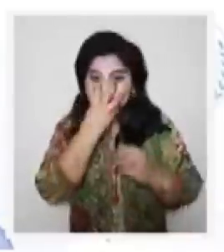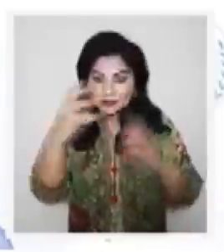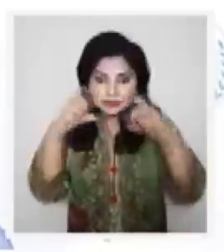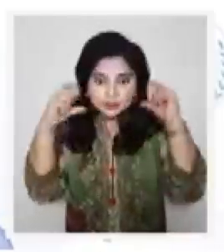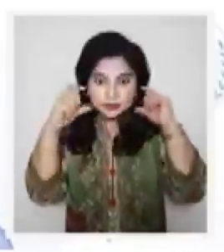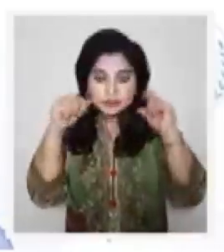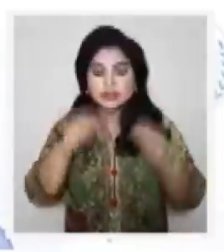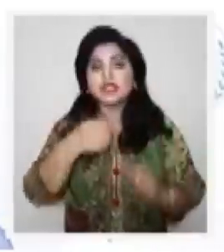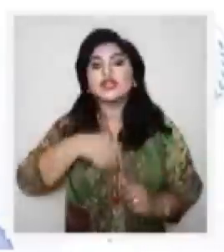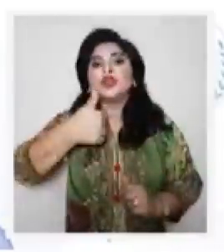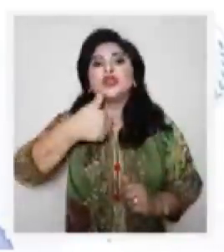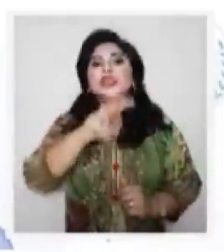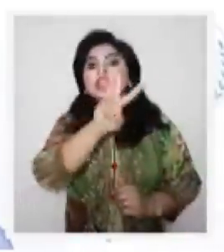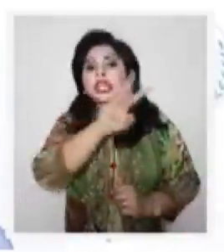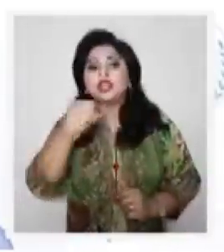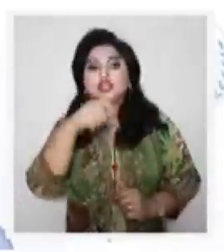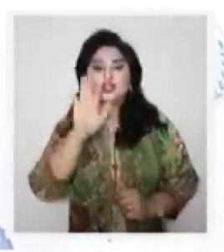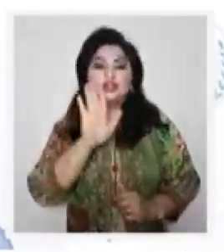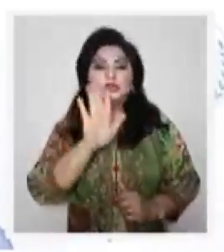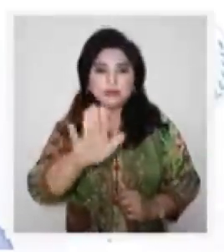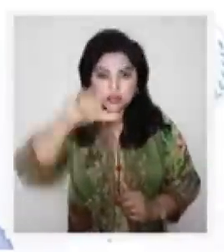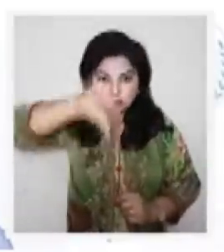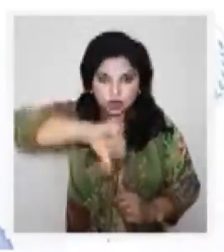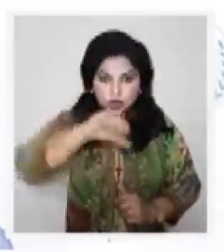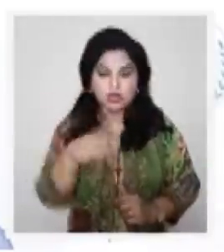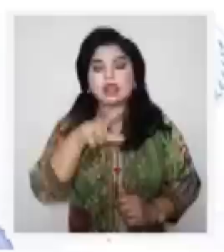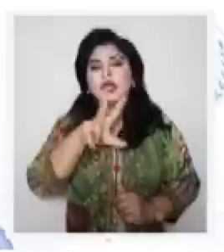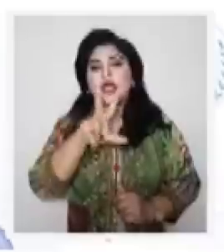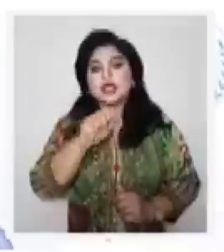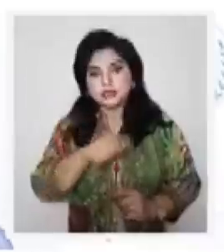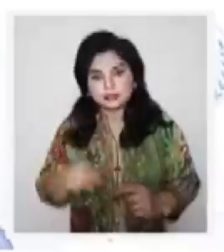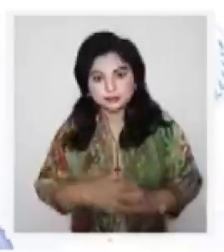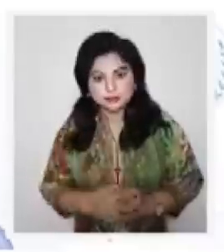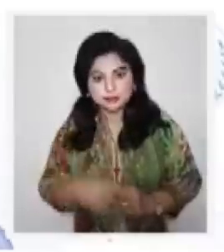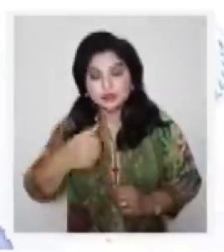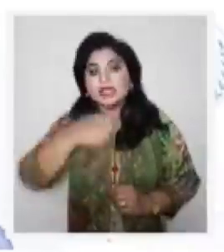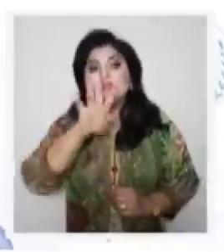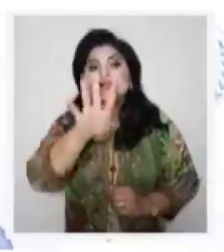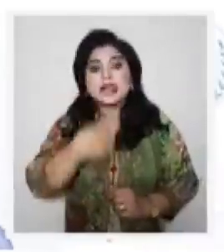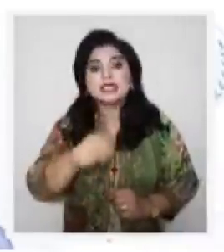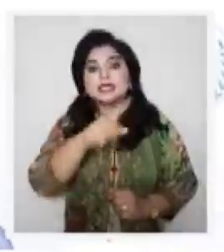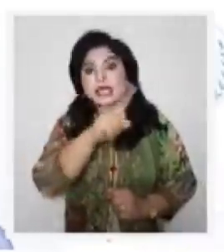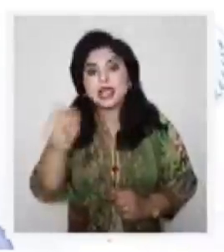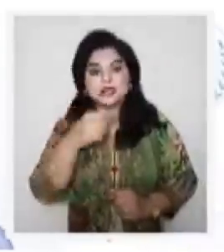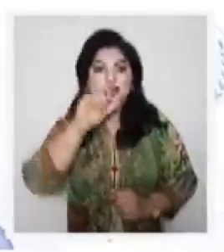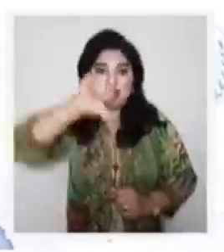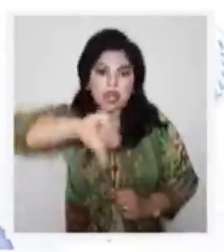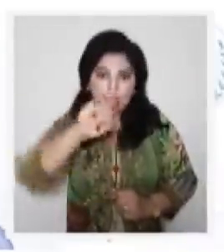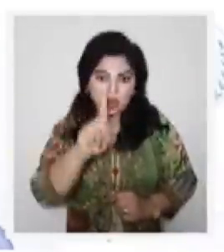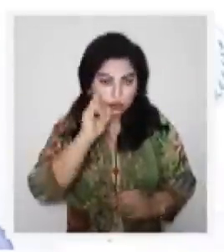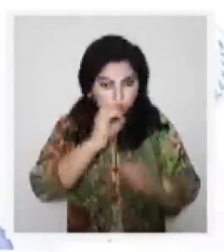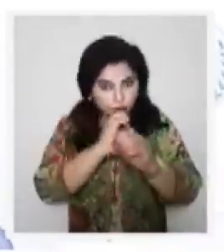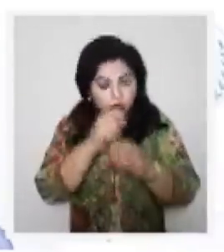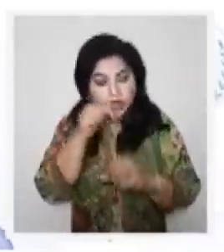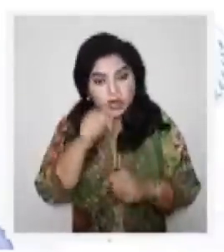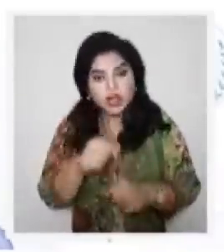সংখ্যা 14,610টি এবং আইসিইউ বেড সংখ্যা 379টি এবং সকল বিভাগের রোগী ভর্তি আছে